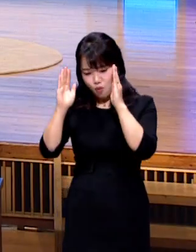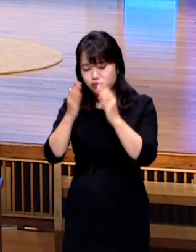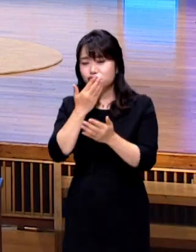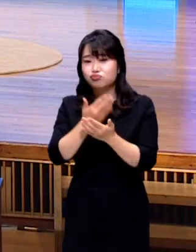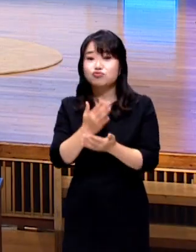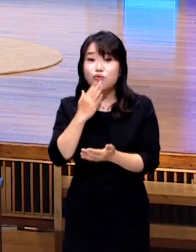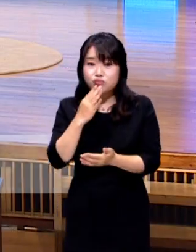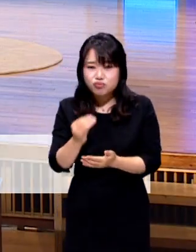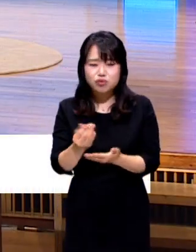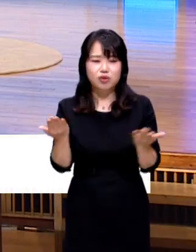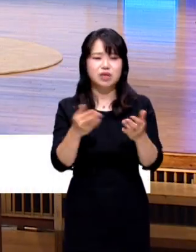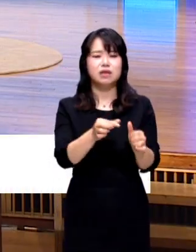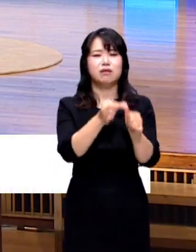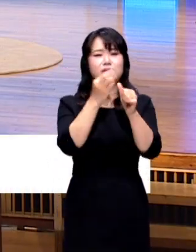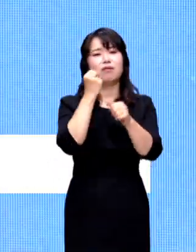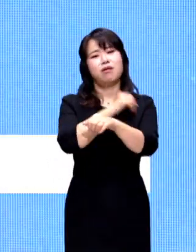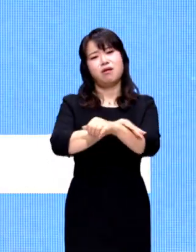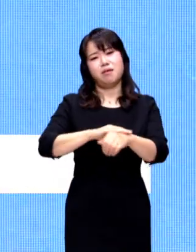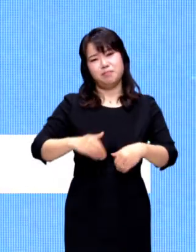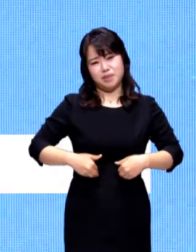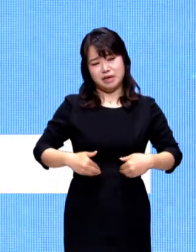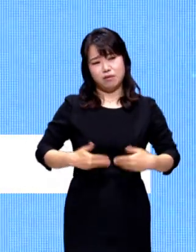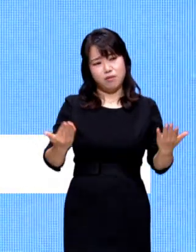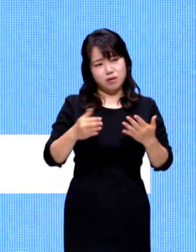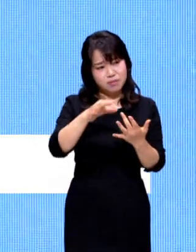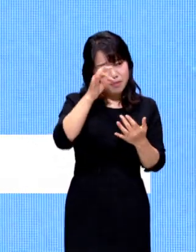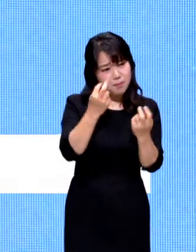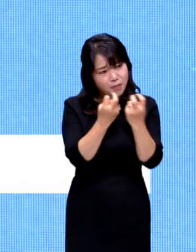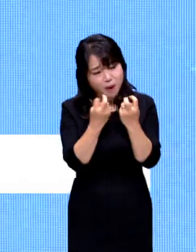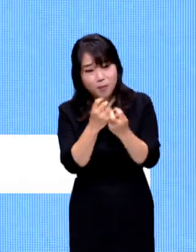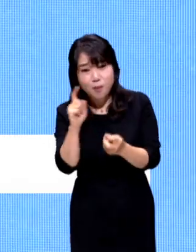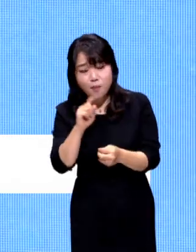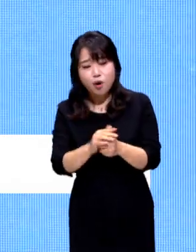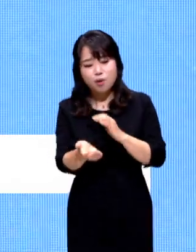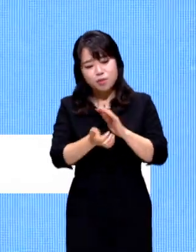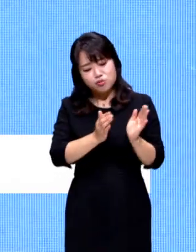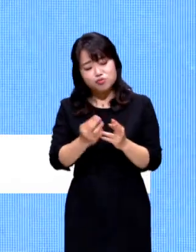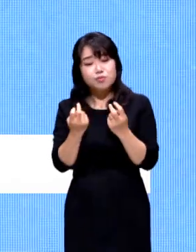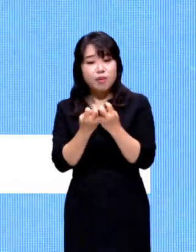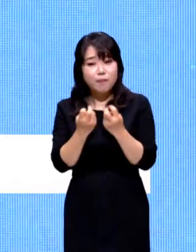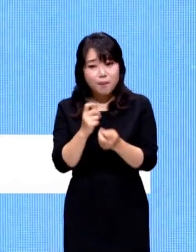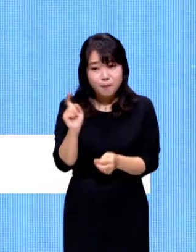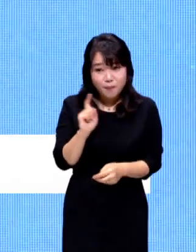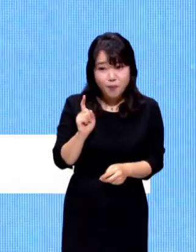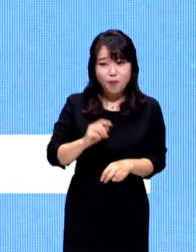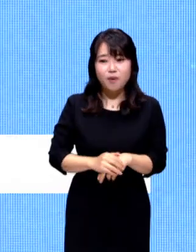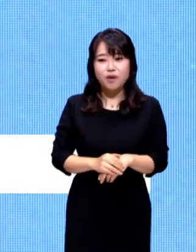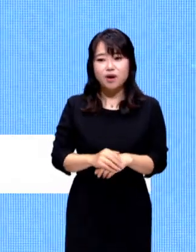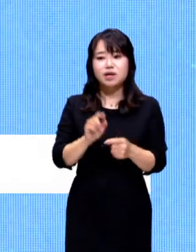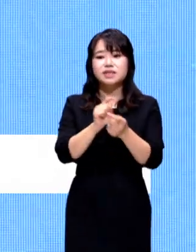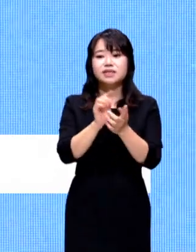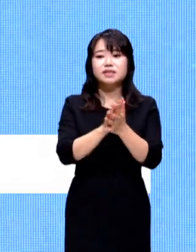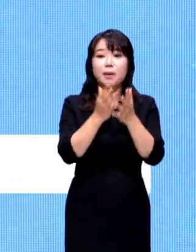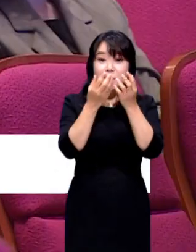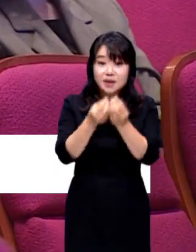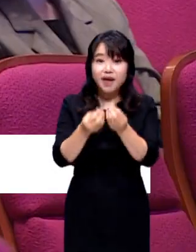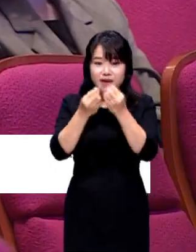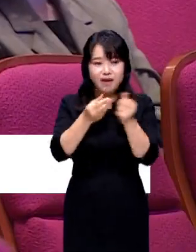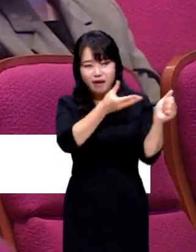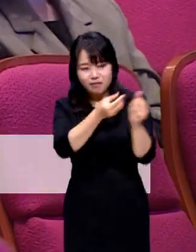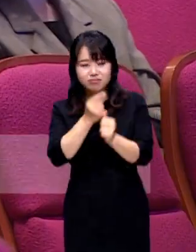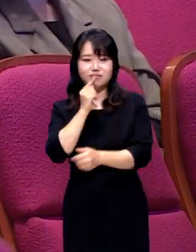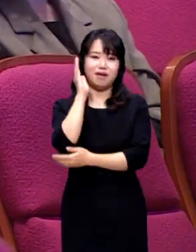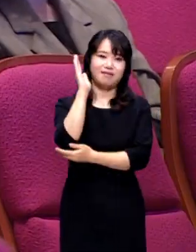취업도 중요한 학생들에게 어떤 직장을 선택하고 취업 준비를 어떻게 해야 하는지 현장 사례를 중심으로